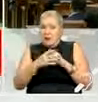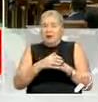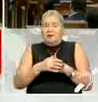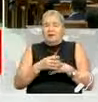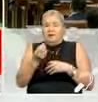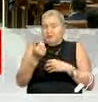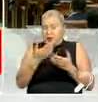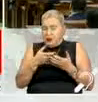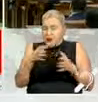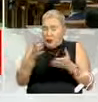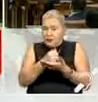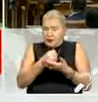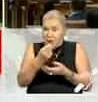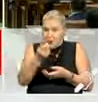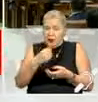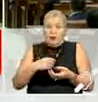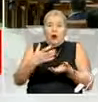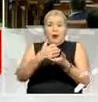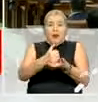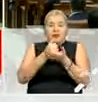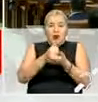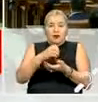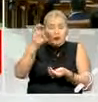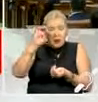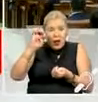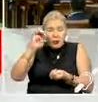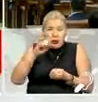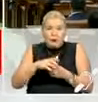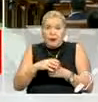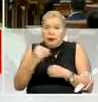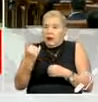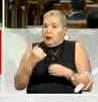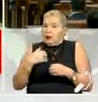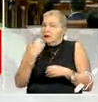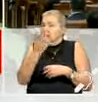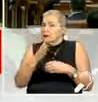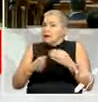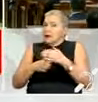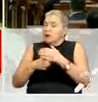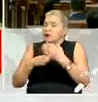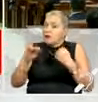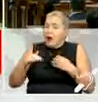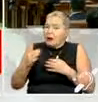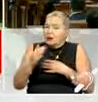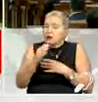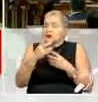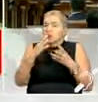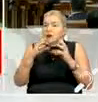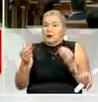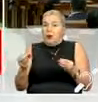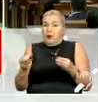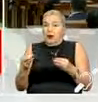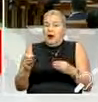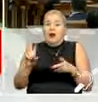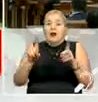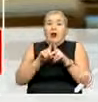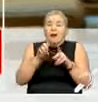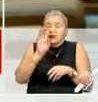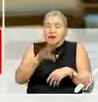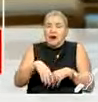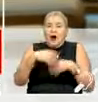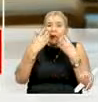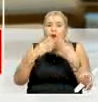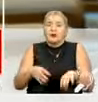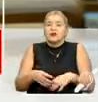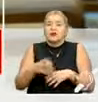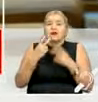și fonduri europene care să ajute fermierii români. Inclusiv ar fi ratat și acele sume